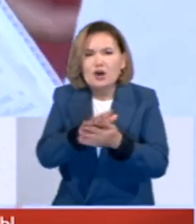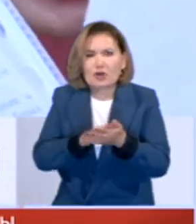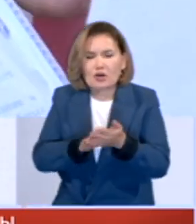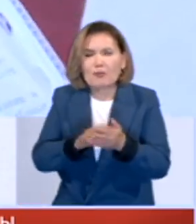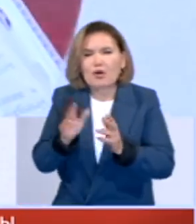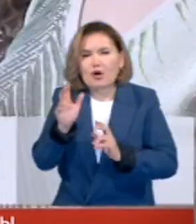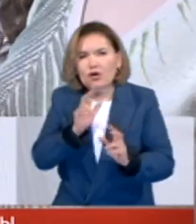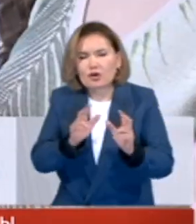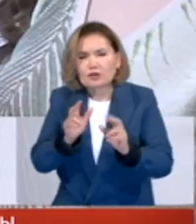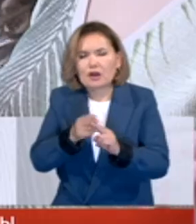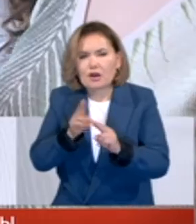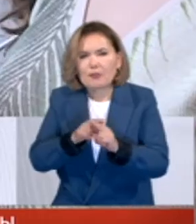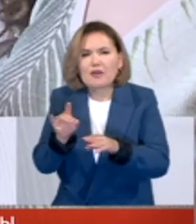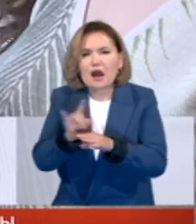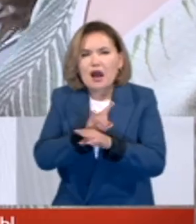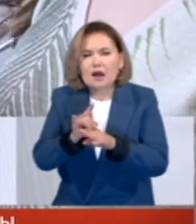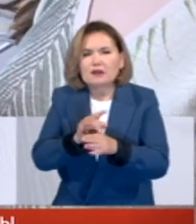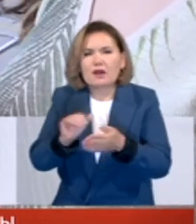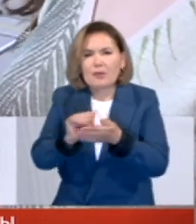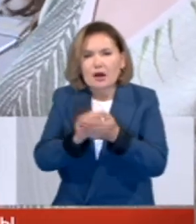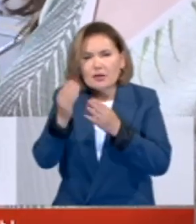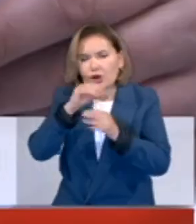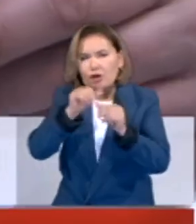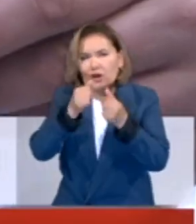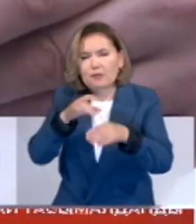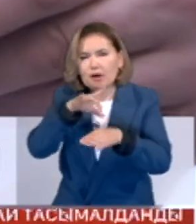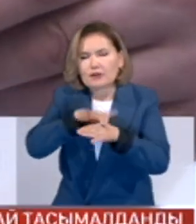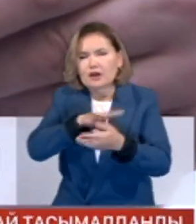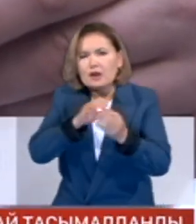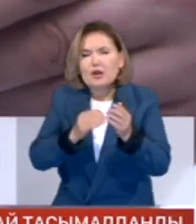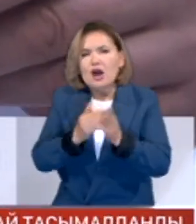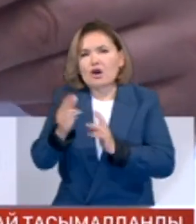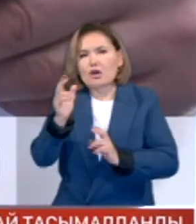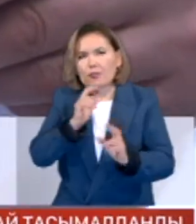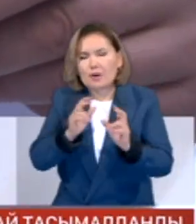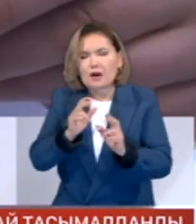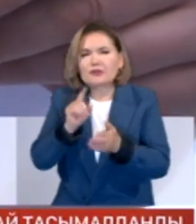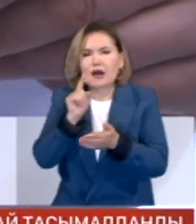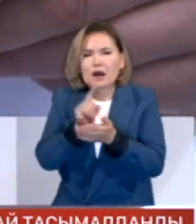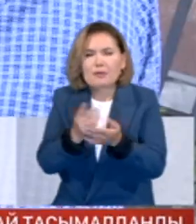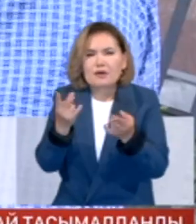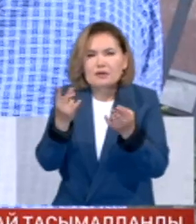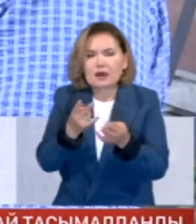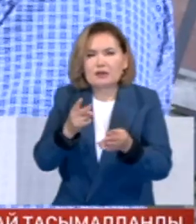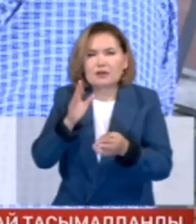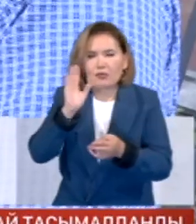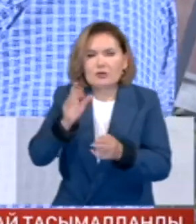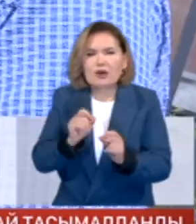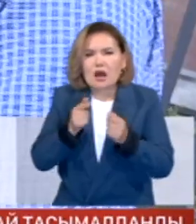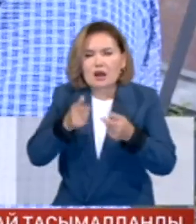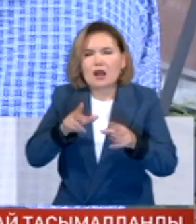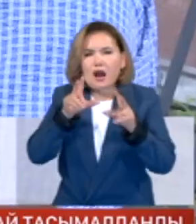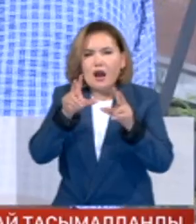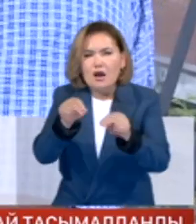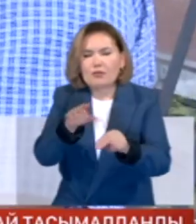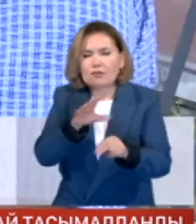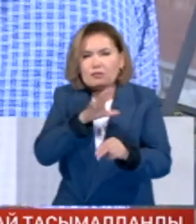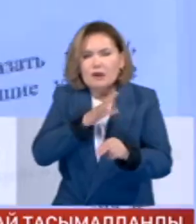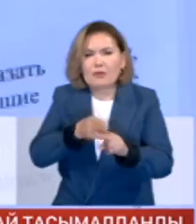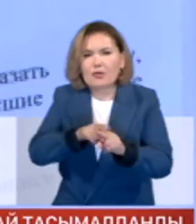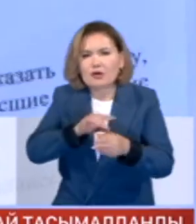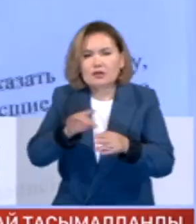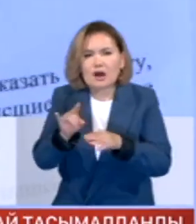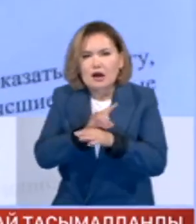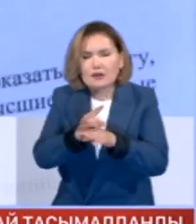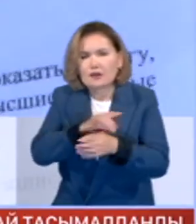қойған. Орталық ата-аналарға жалған құжатпен әлемнің үздік жоғары оқу орындарының мінсіз жобасын көрсетіп, қаражатты аудартып алған, тіпті жалпы